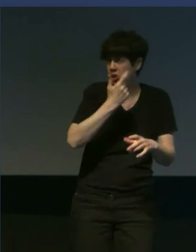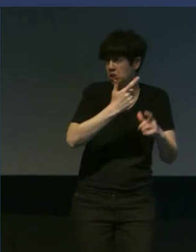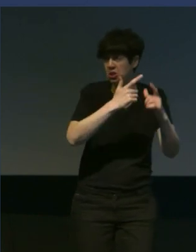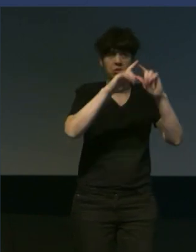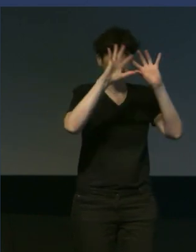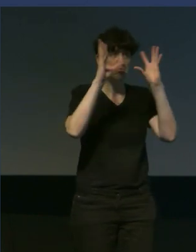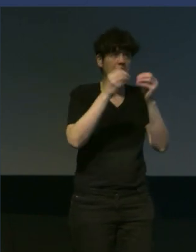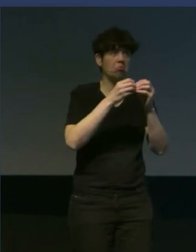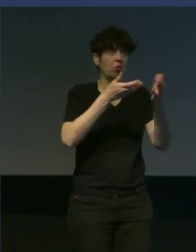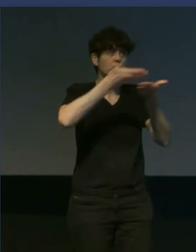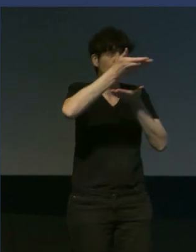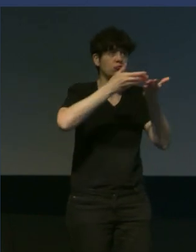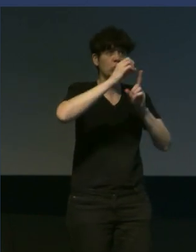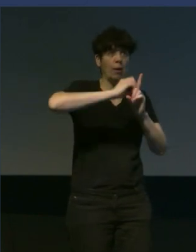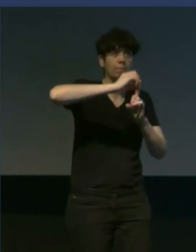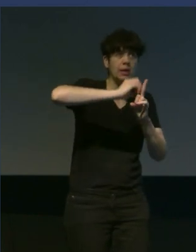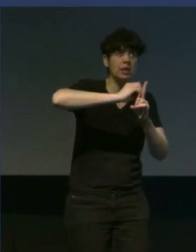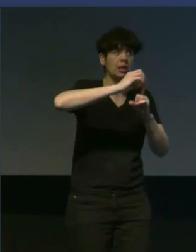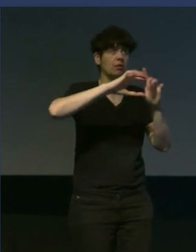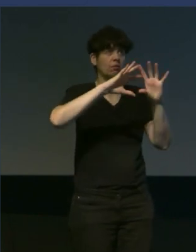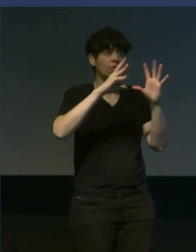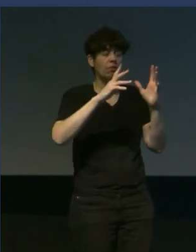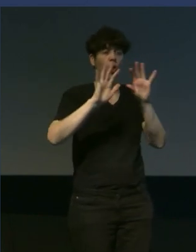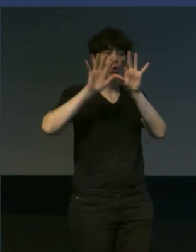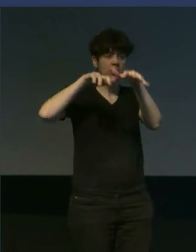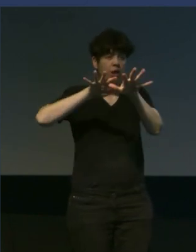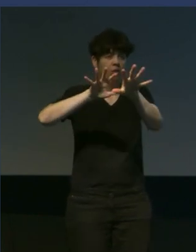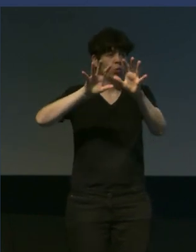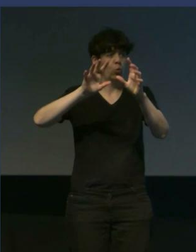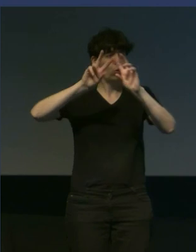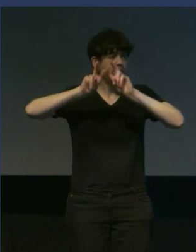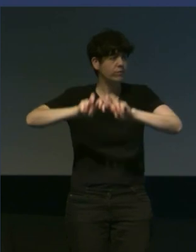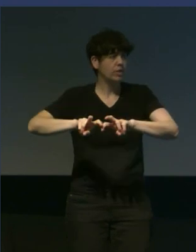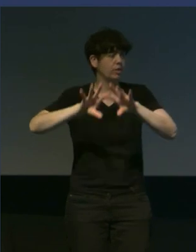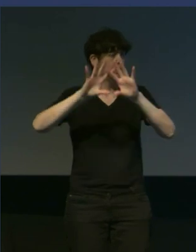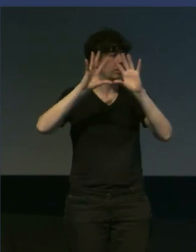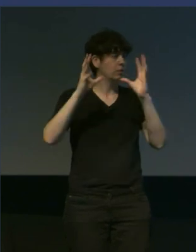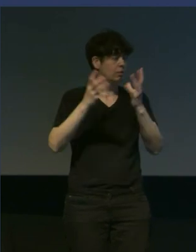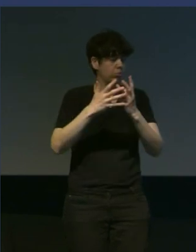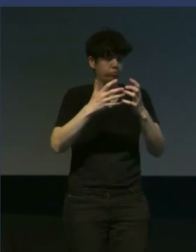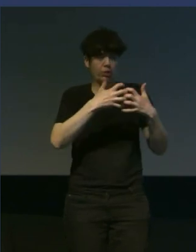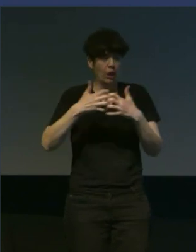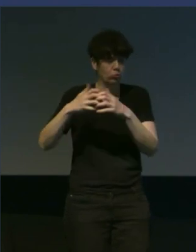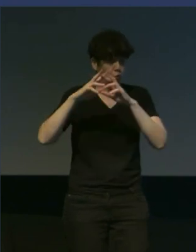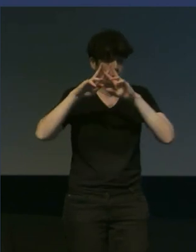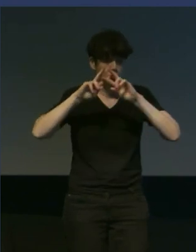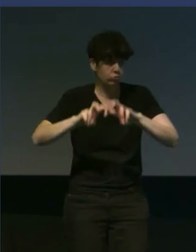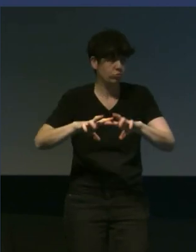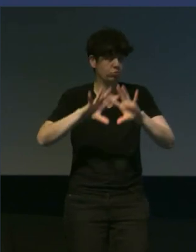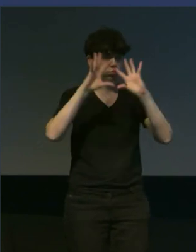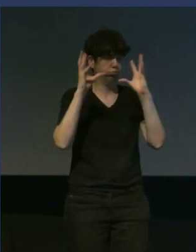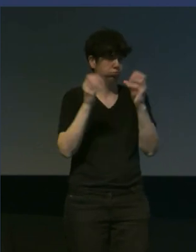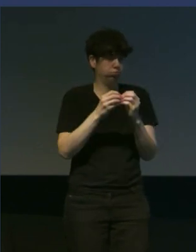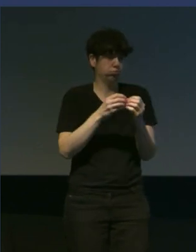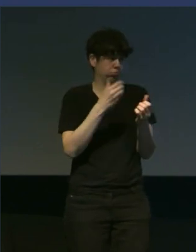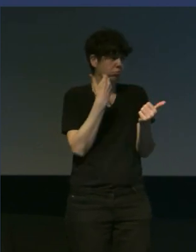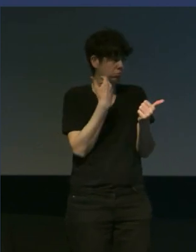les échanges thermiques. On a parlé de l'océanographie, on a parlé de la glaciologie, etc. C'est une des